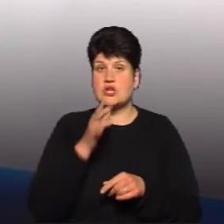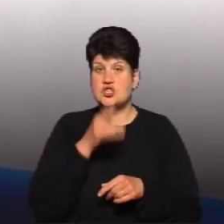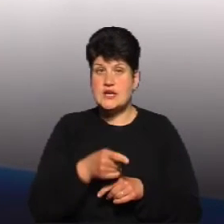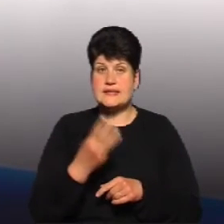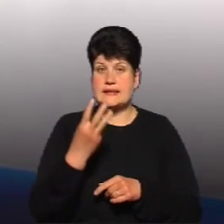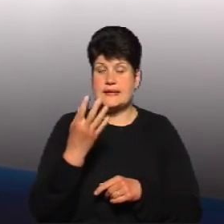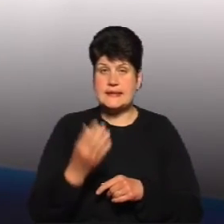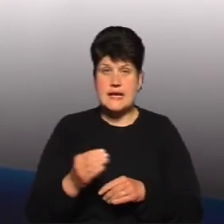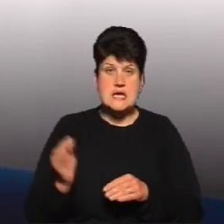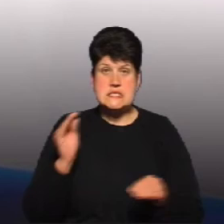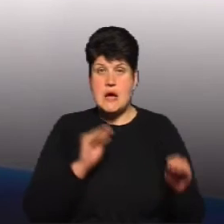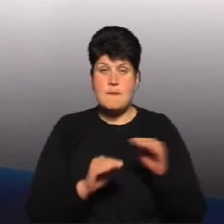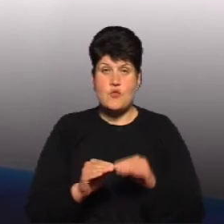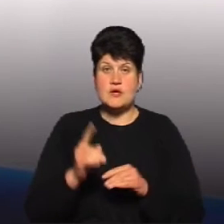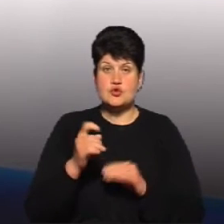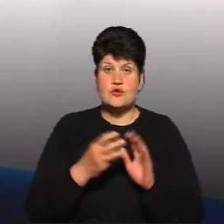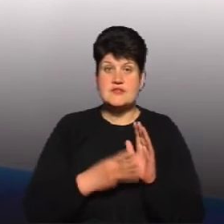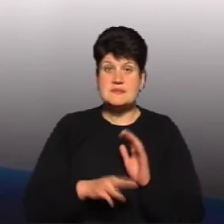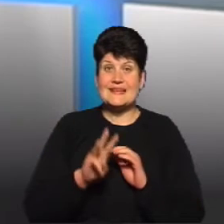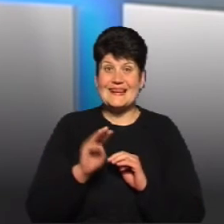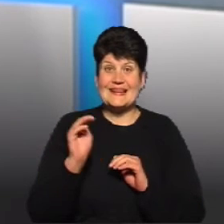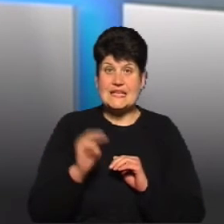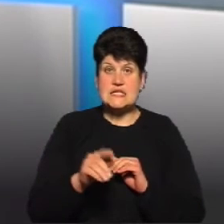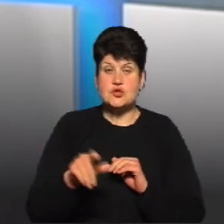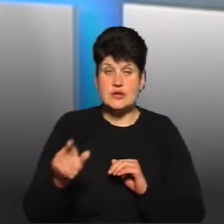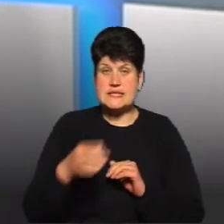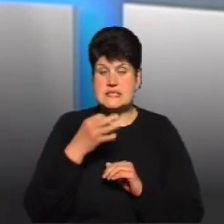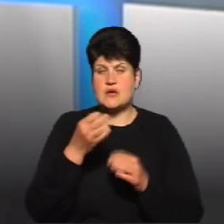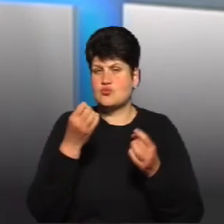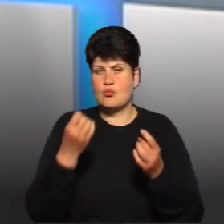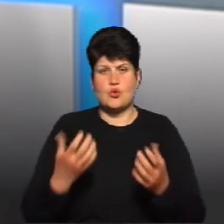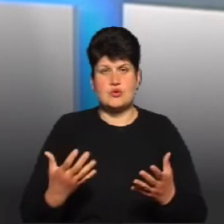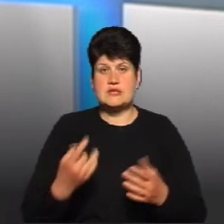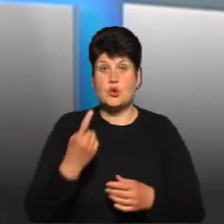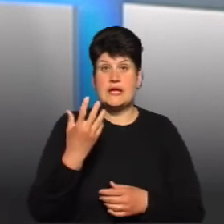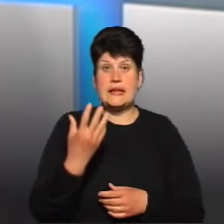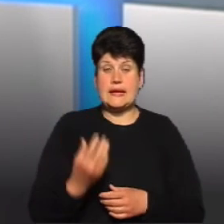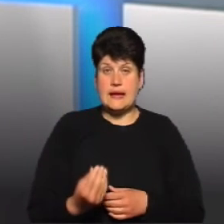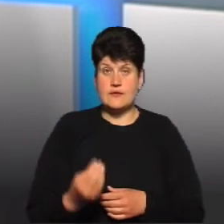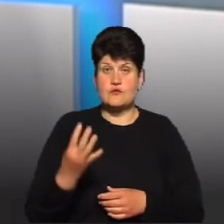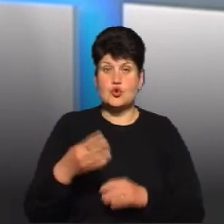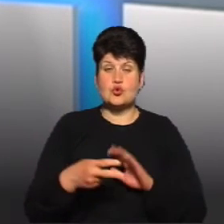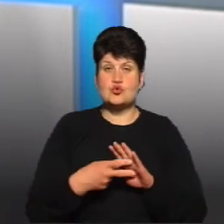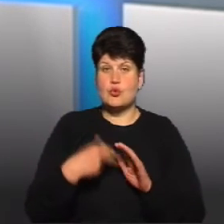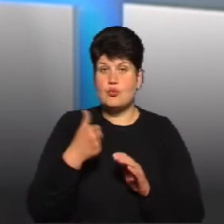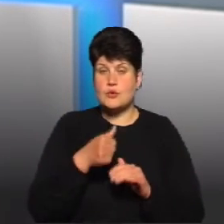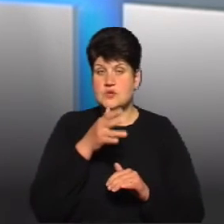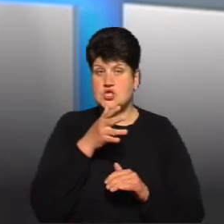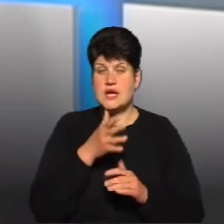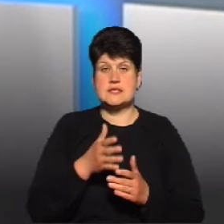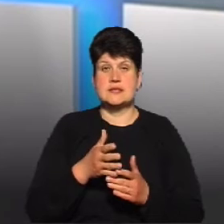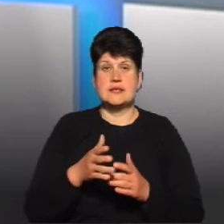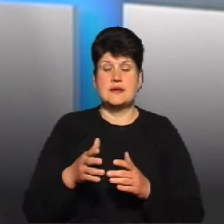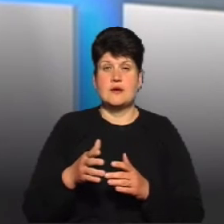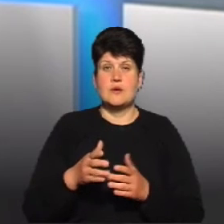запакували 183 тисячі людей. Скажу просто, за один день в 47-му році під час операції «Захід», яка була